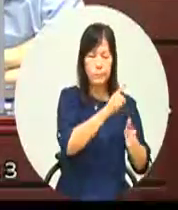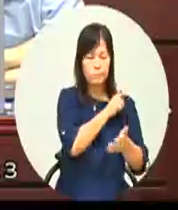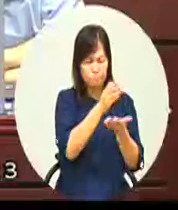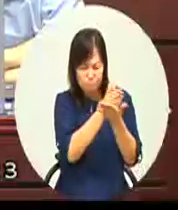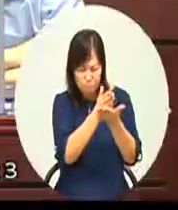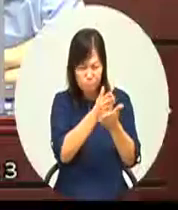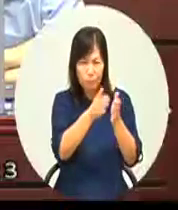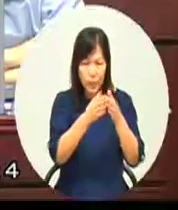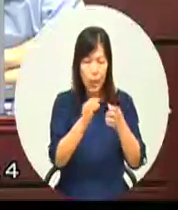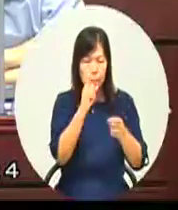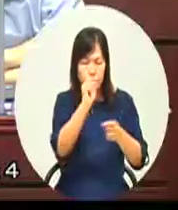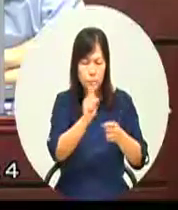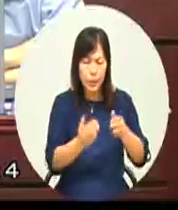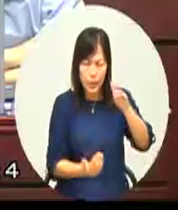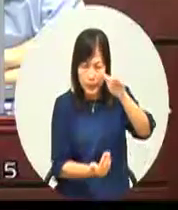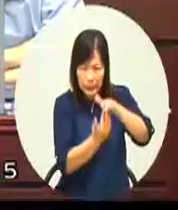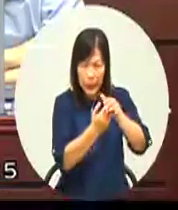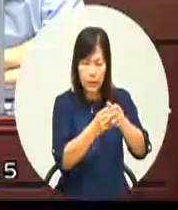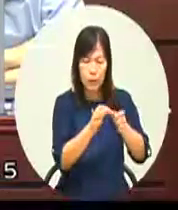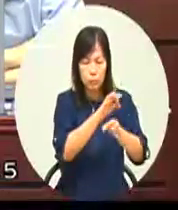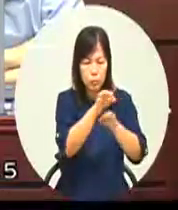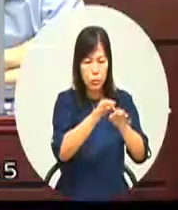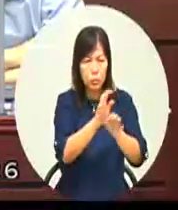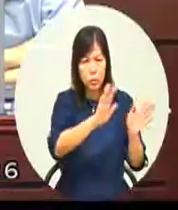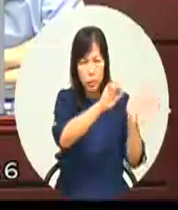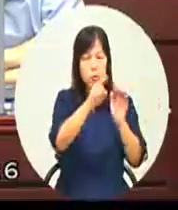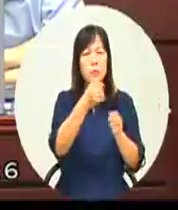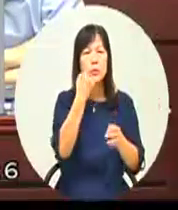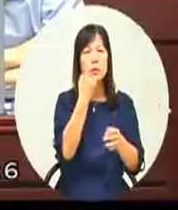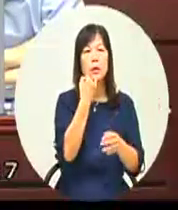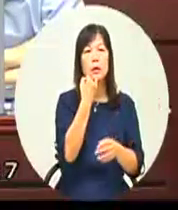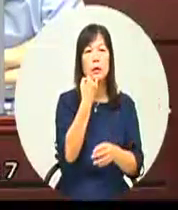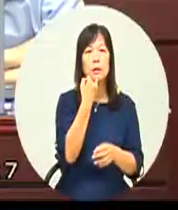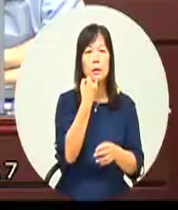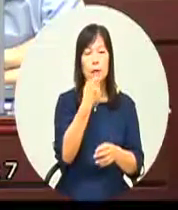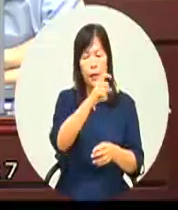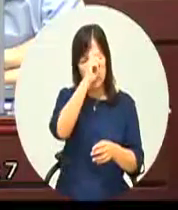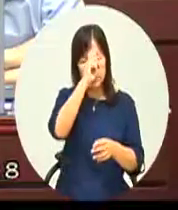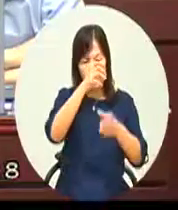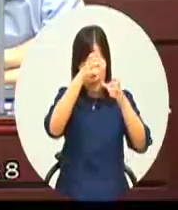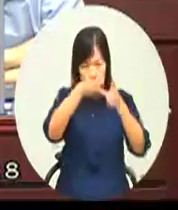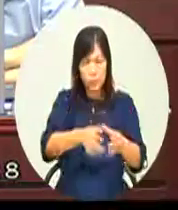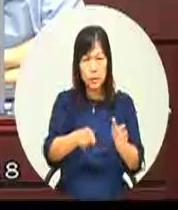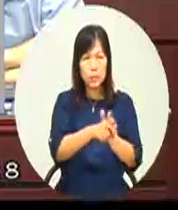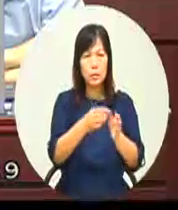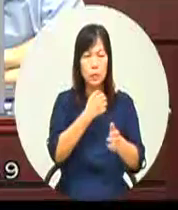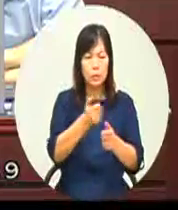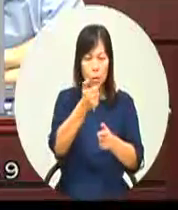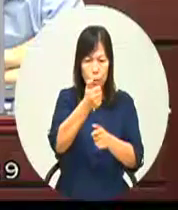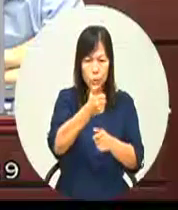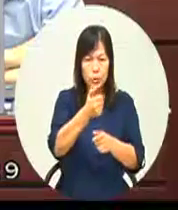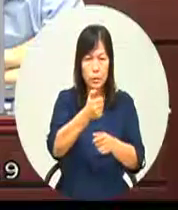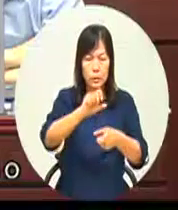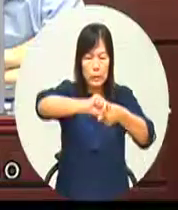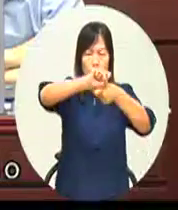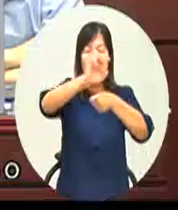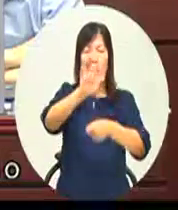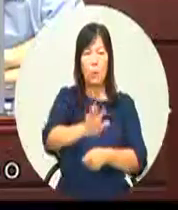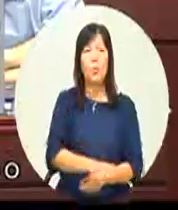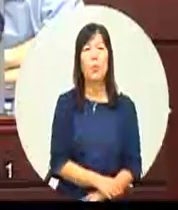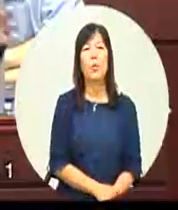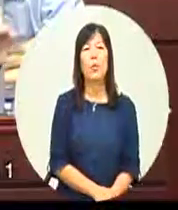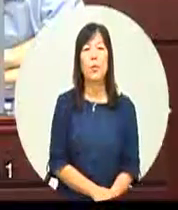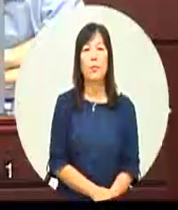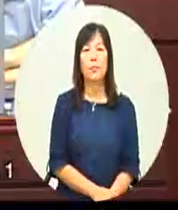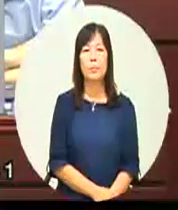么样才能够达到足够的经济规模？我们希望他建制的一定是比五十站还多，这样他其